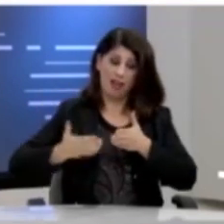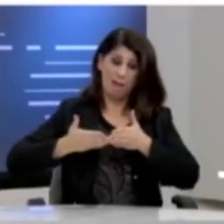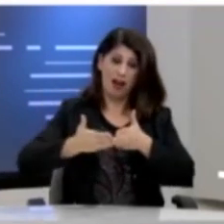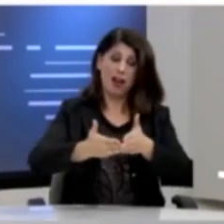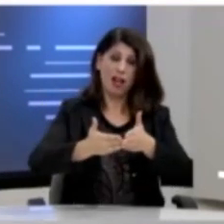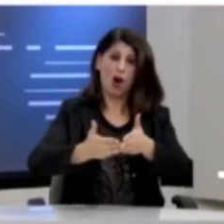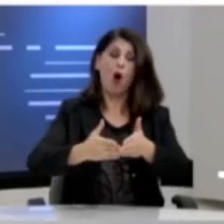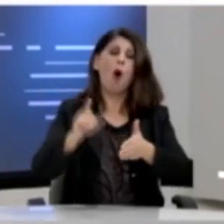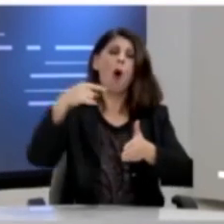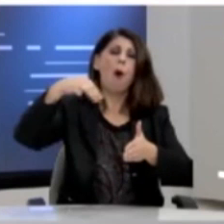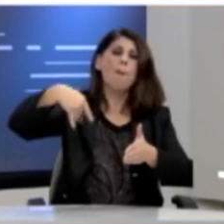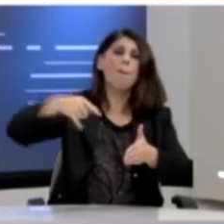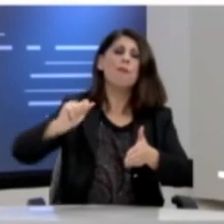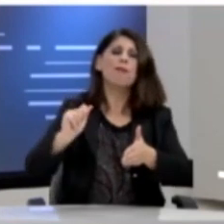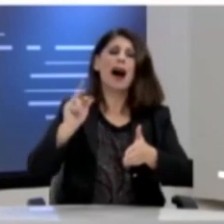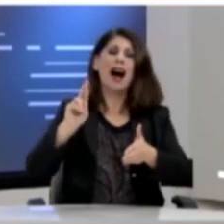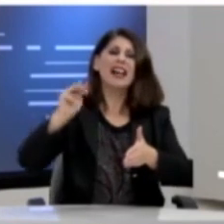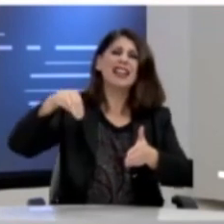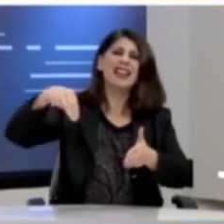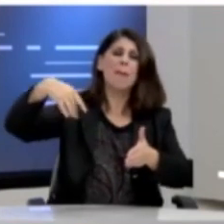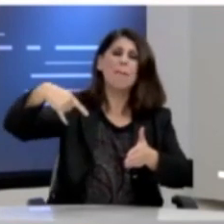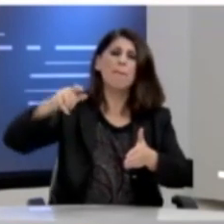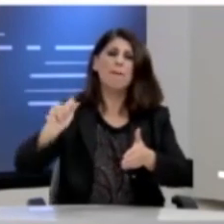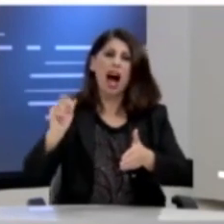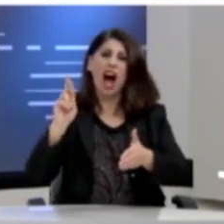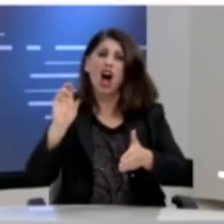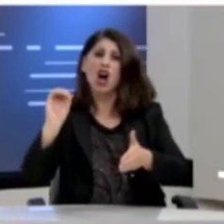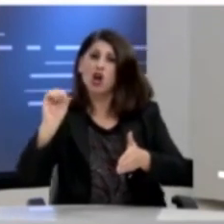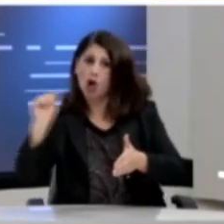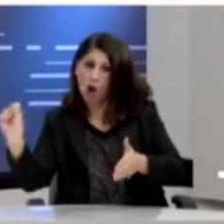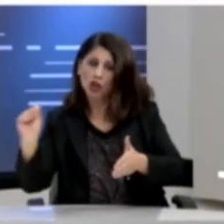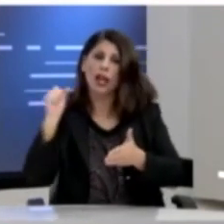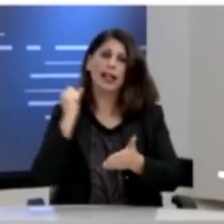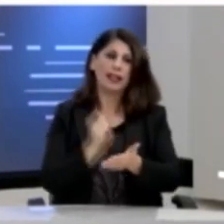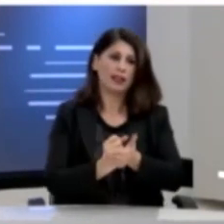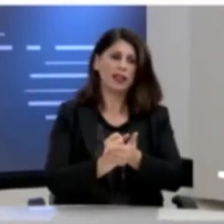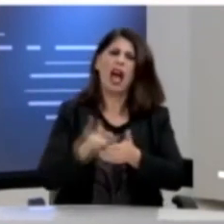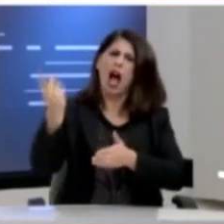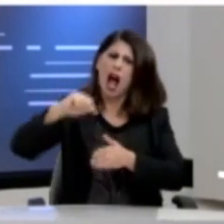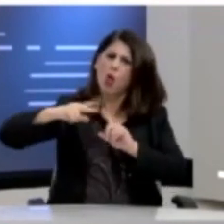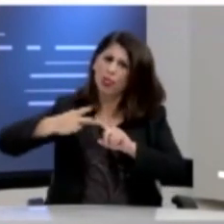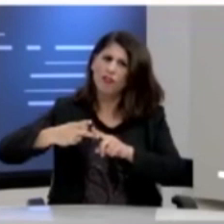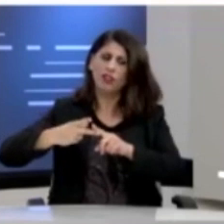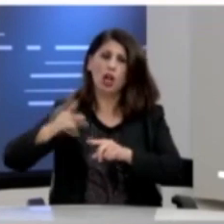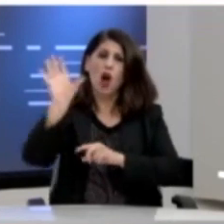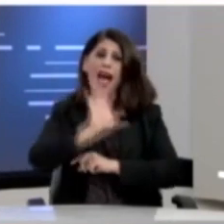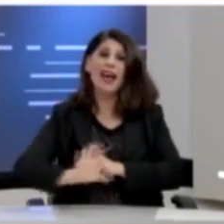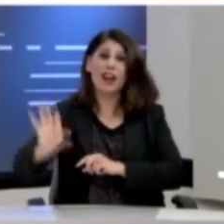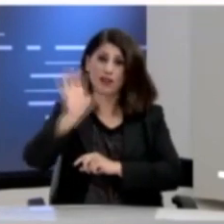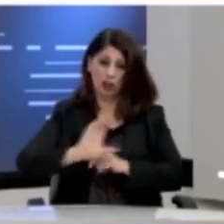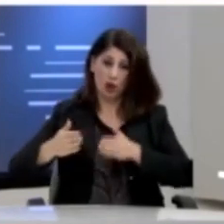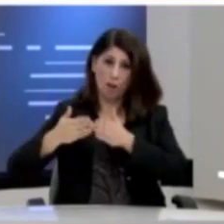Μπαρμπαρός και του γεωτρύπανου Πορθητής, και αυτό μπορεί να αποτελέσει πηγή εντάσεων που ξεπερνούν